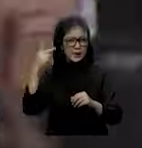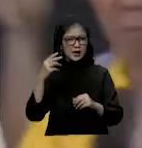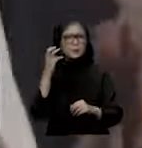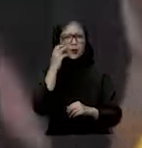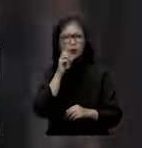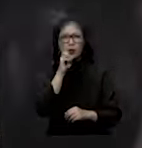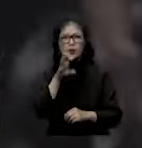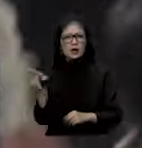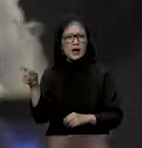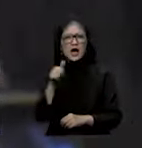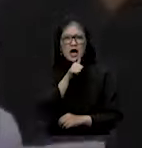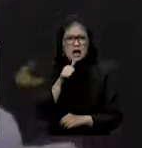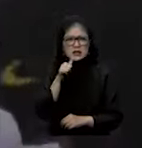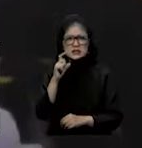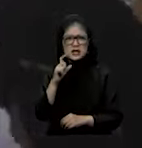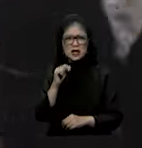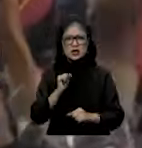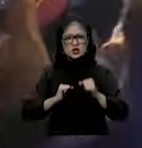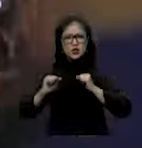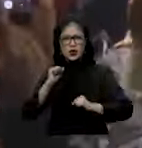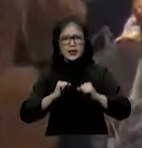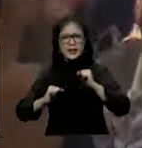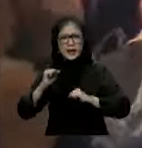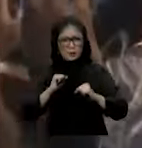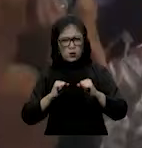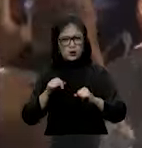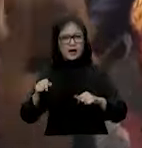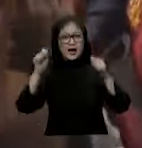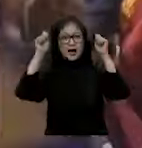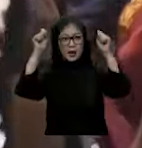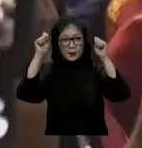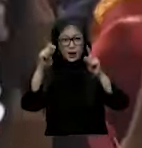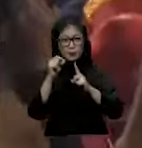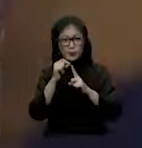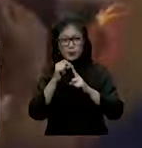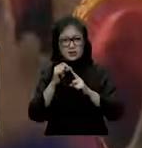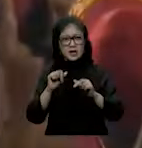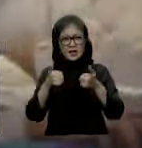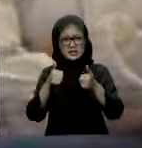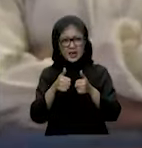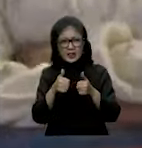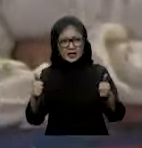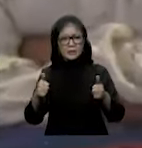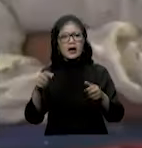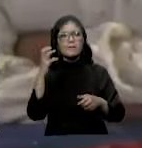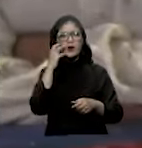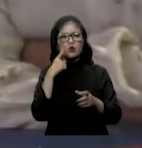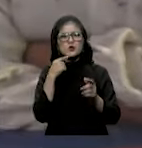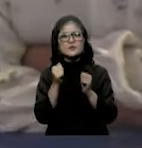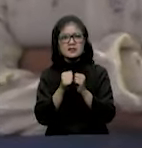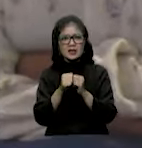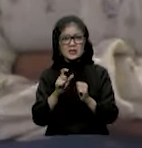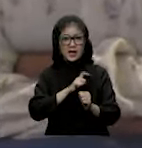ucapan Anies dengan cara berjoget gemoy. Dalam kampanye di provinsi penghasil timah ini, Prabowo berjanji akan menjadikan